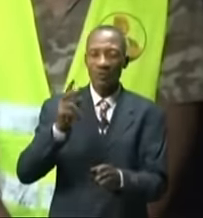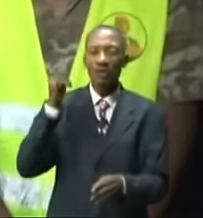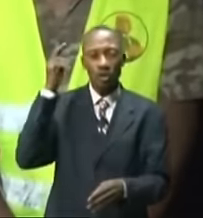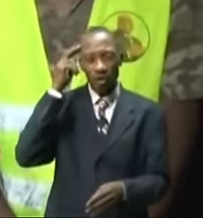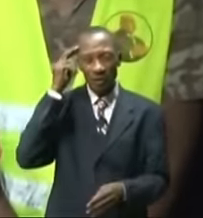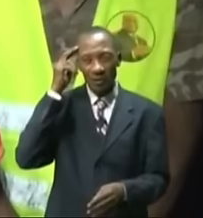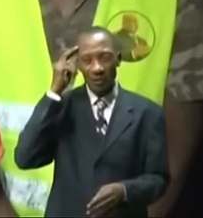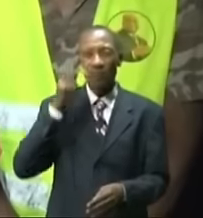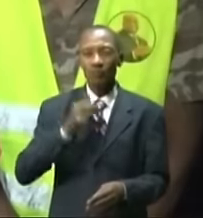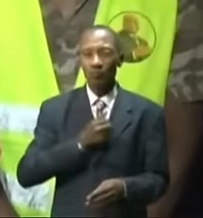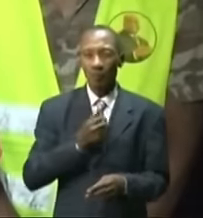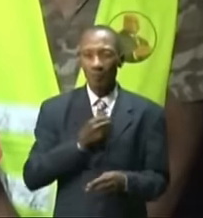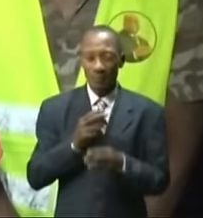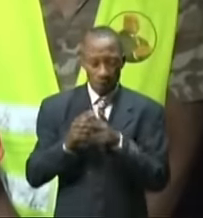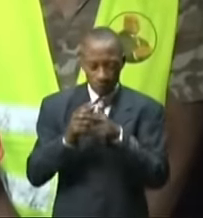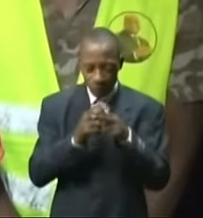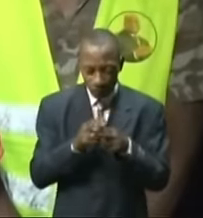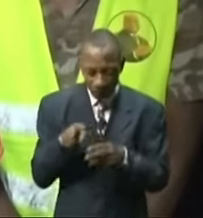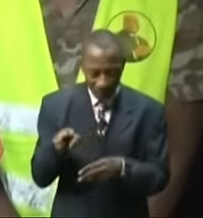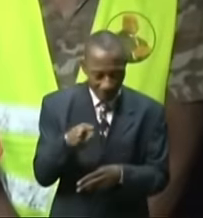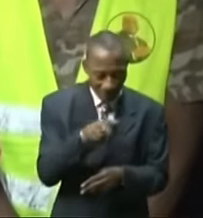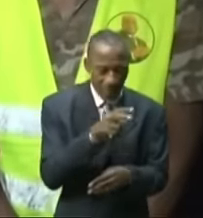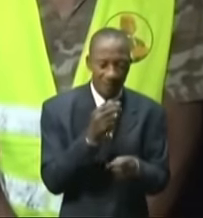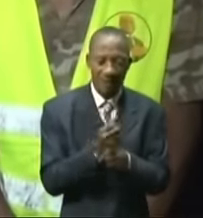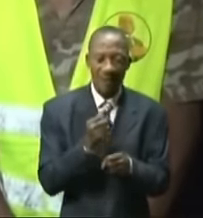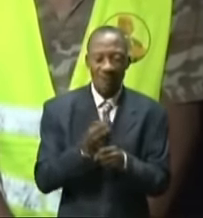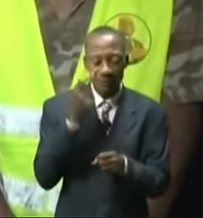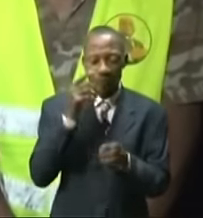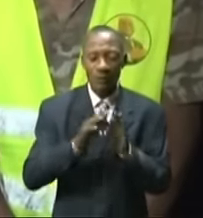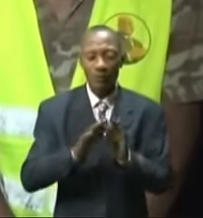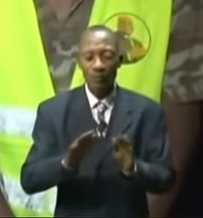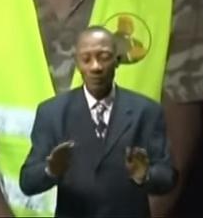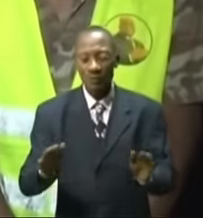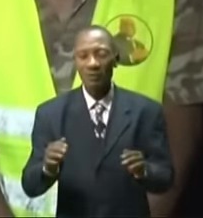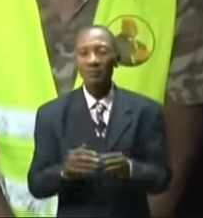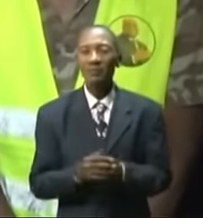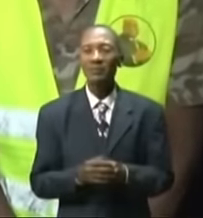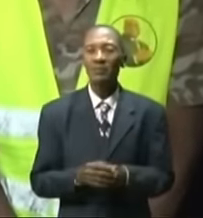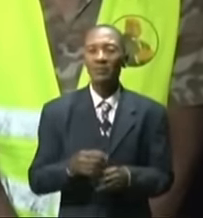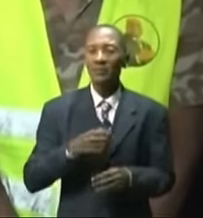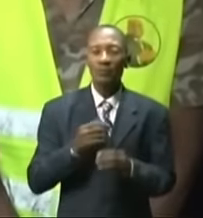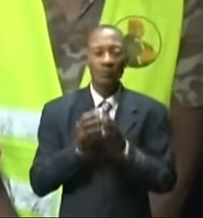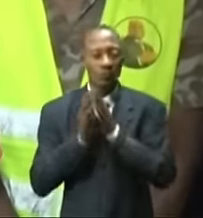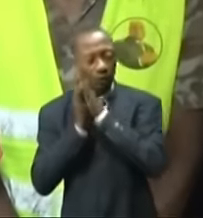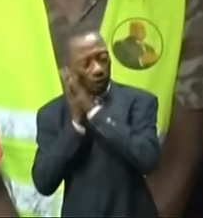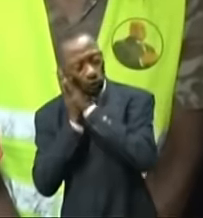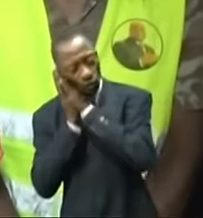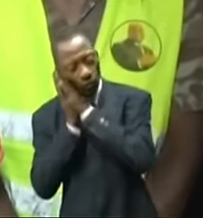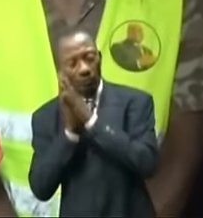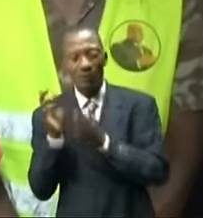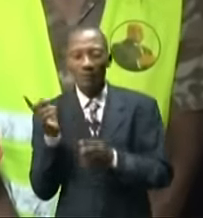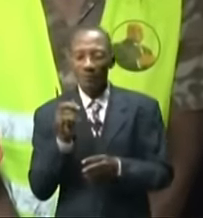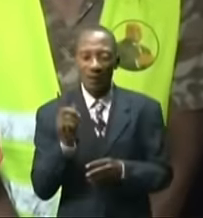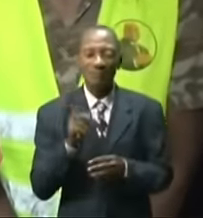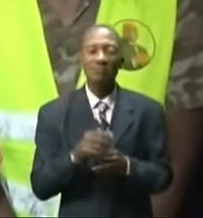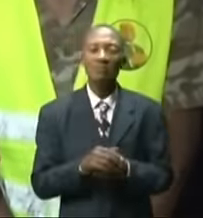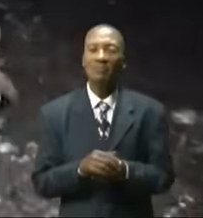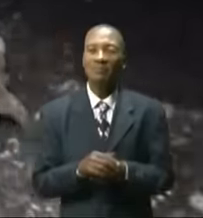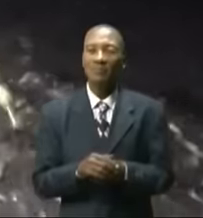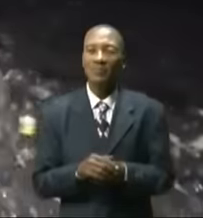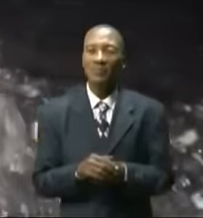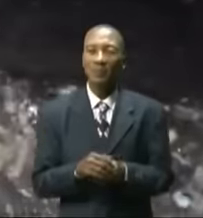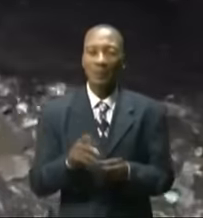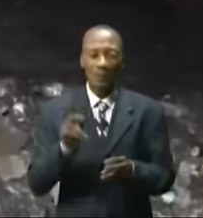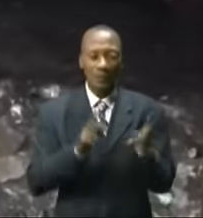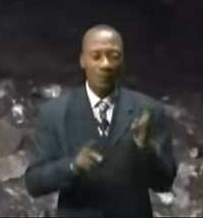travaux d'assainissement. Donc, je ne pouvais pas dormir sur mon lit pendant que ma population de Ndjili avait